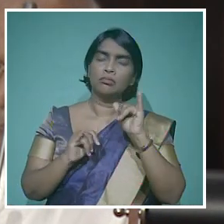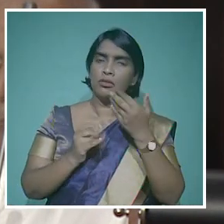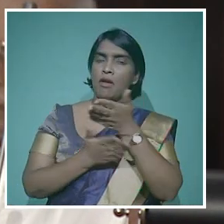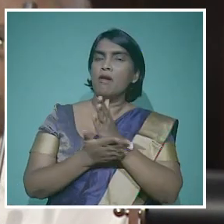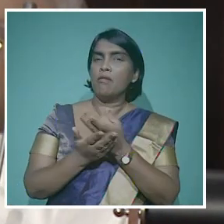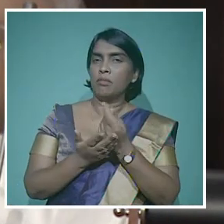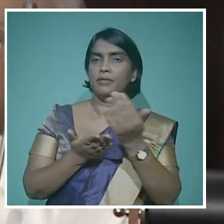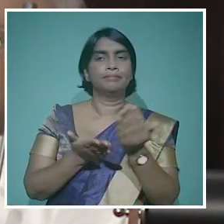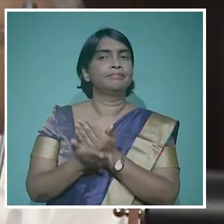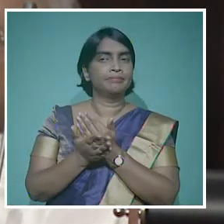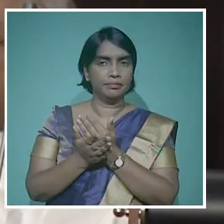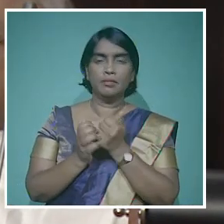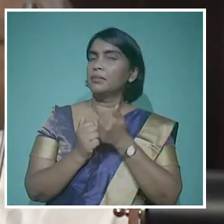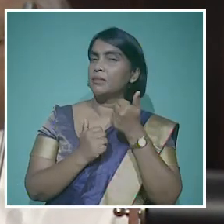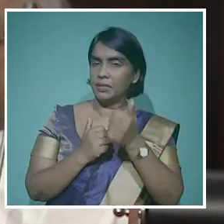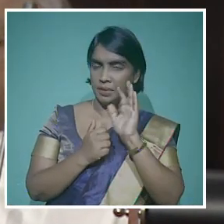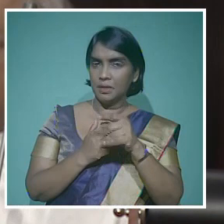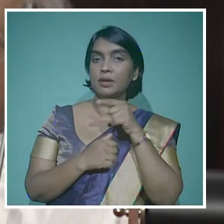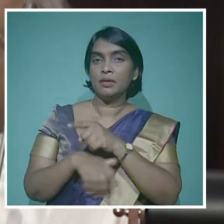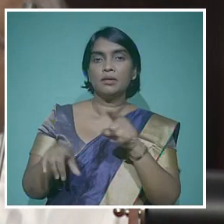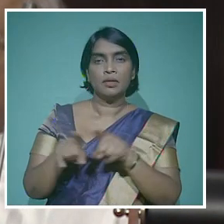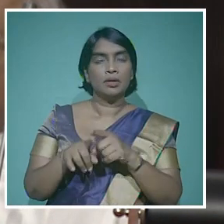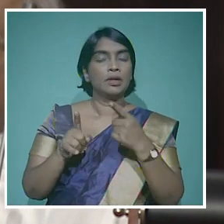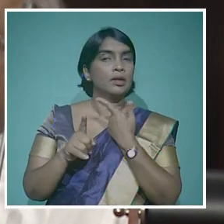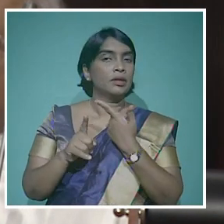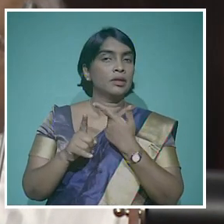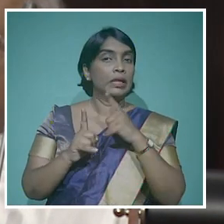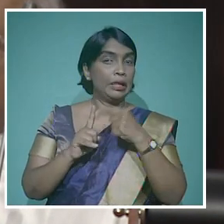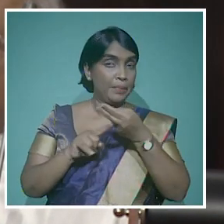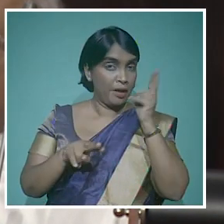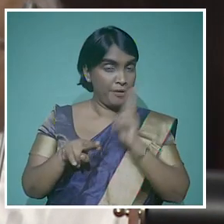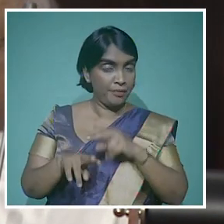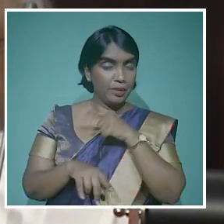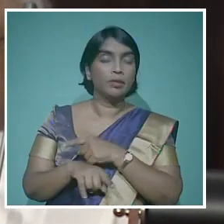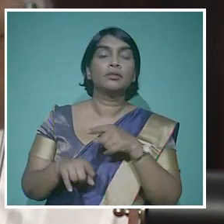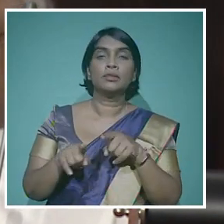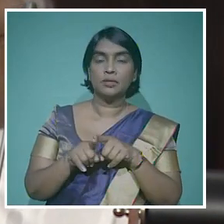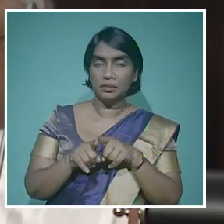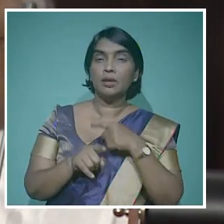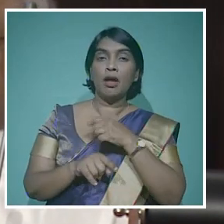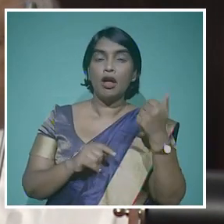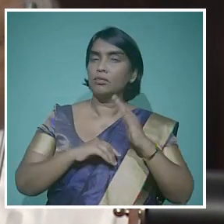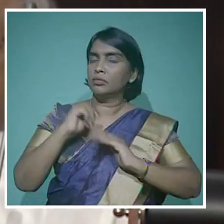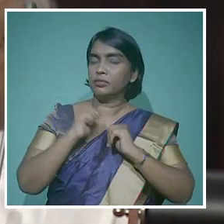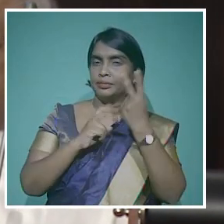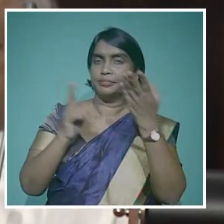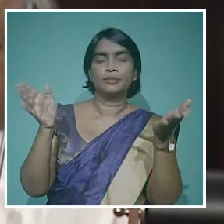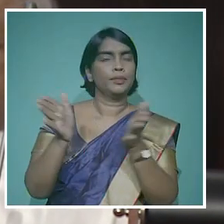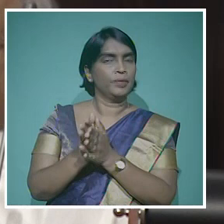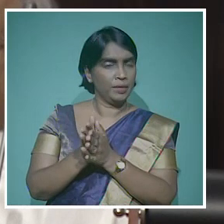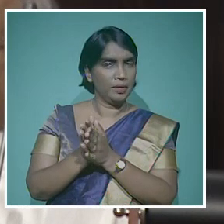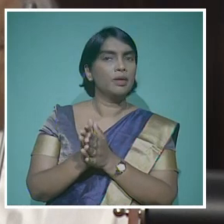මුදලක් වෙන් කිරීමට යෝග්‍ය වනු ඇත. ඒ අනුව සේවක භාරකාර අරමුදල යටතේ මෙම නව ක්‍රම දෙකද ඇතුළත් වන